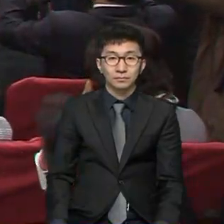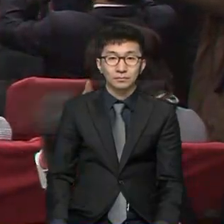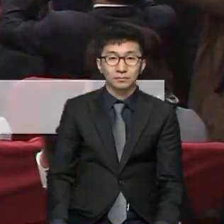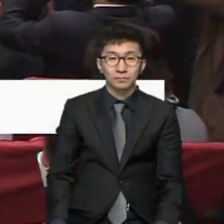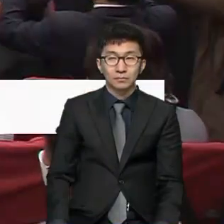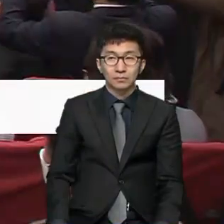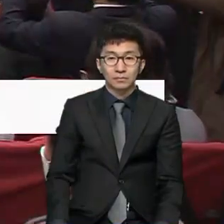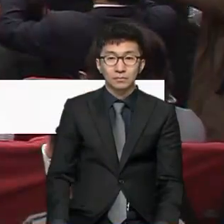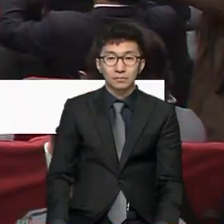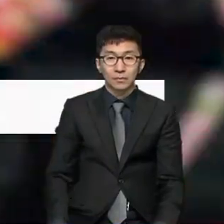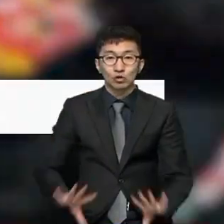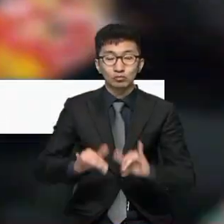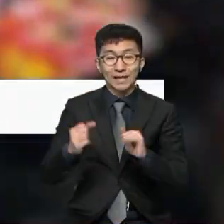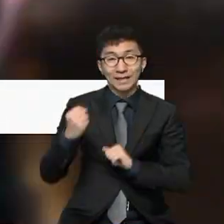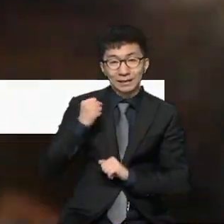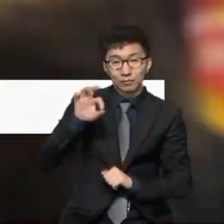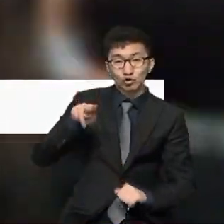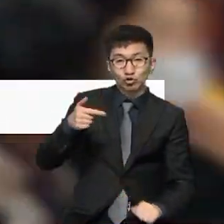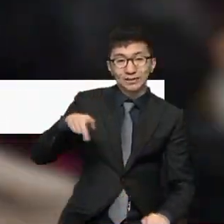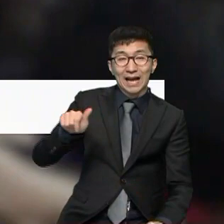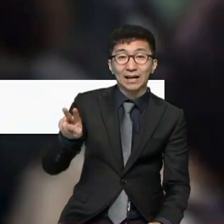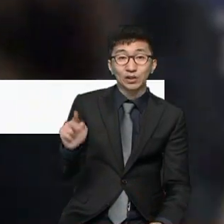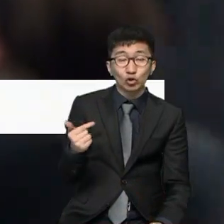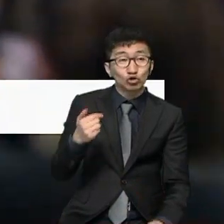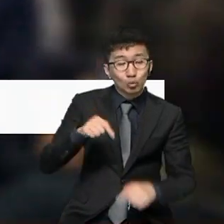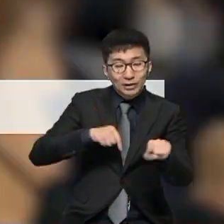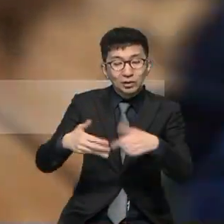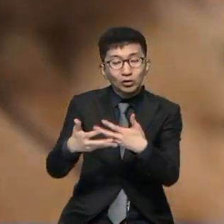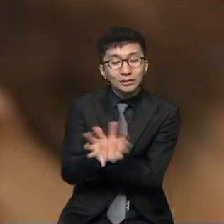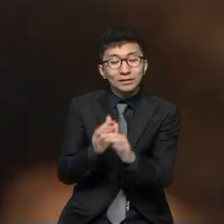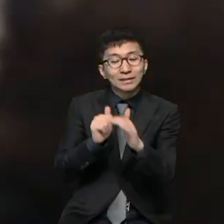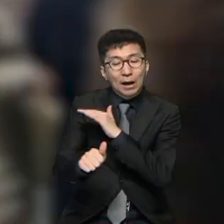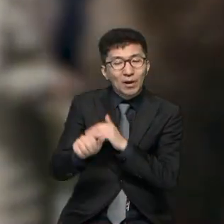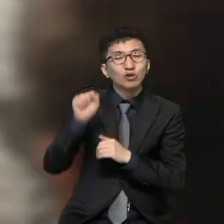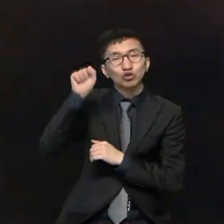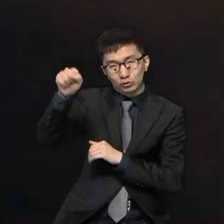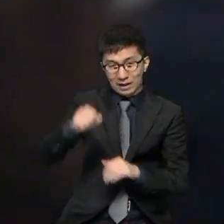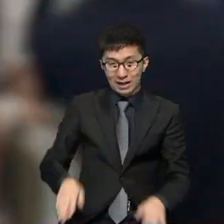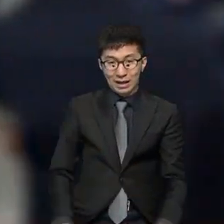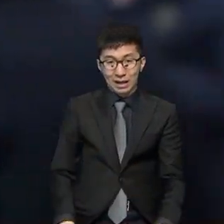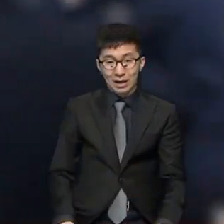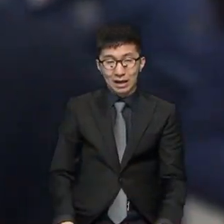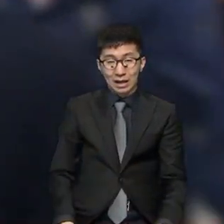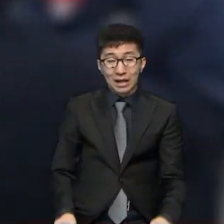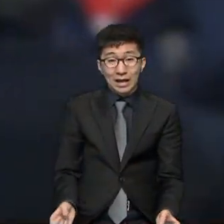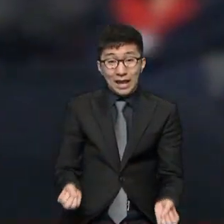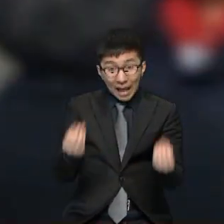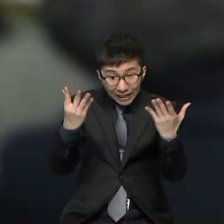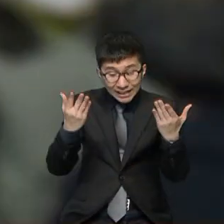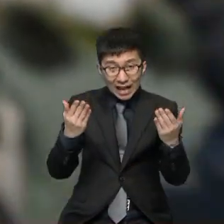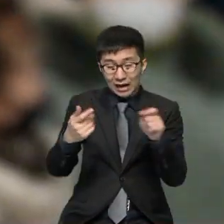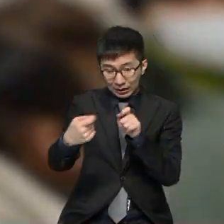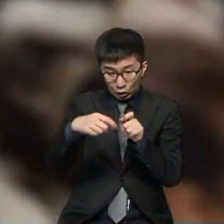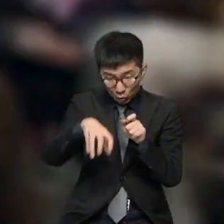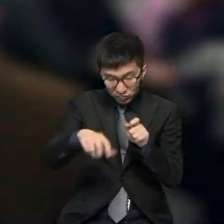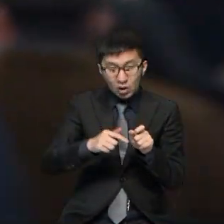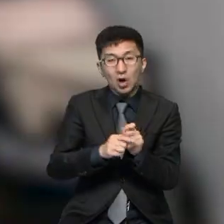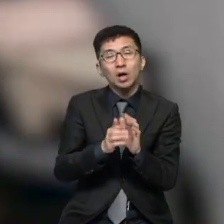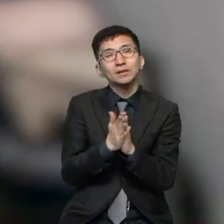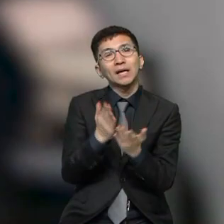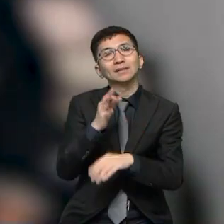전당대회에 출마한 국민의힘 윤상현 의원의 출판 기념회. 행사장 입구부터 책을 사려는 사람들로 발 디딜 틈이